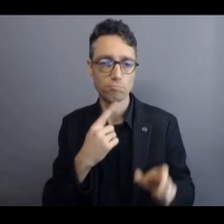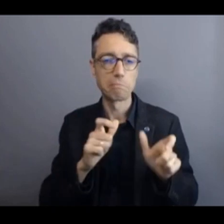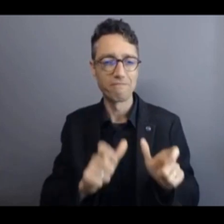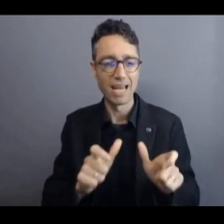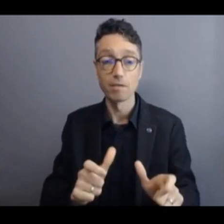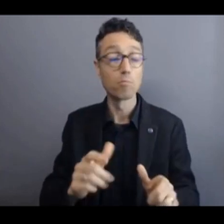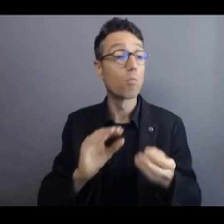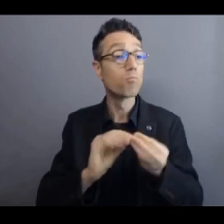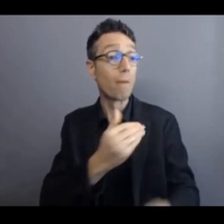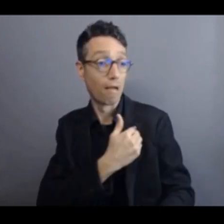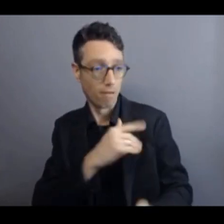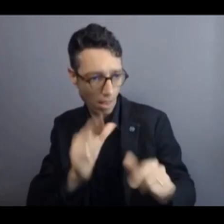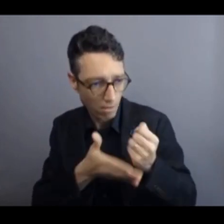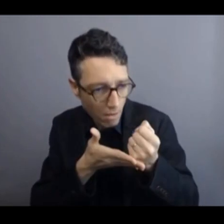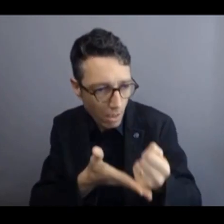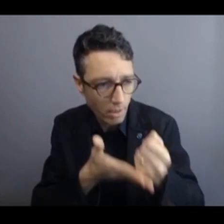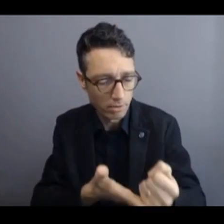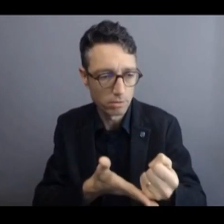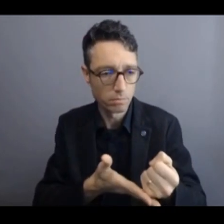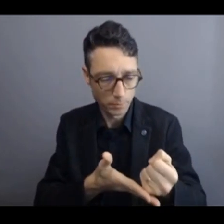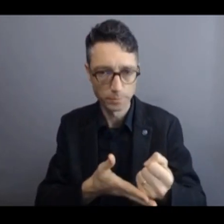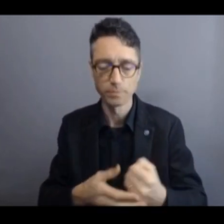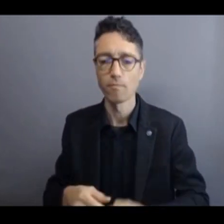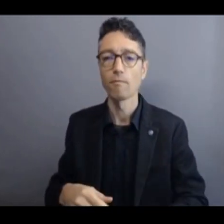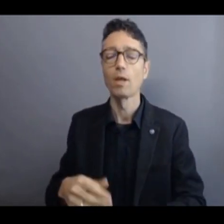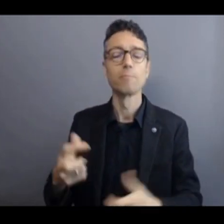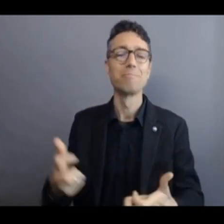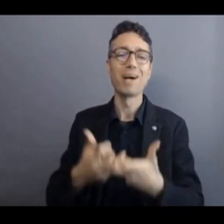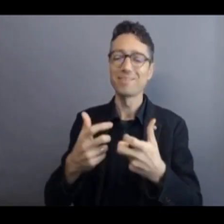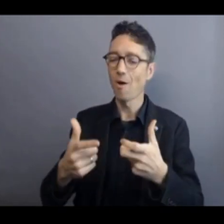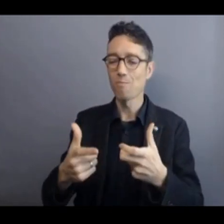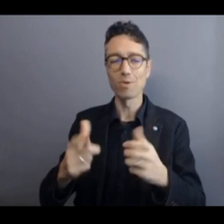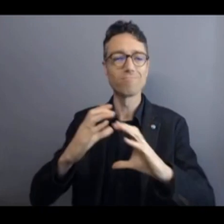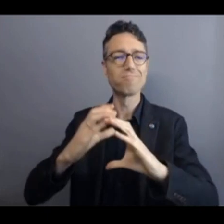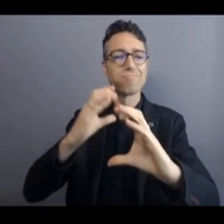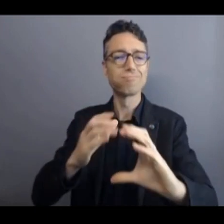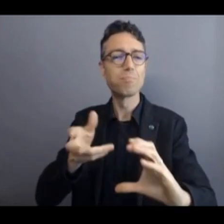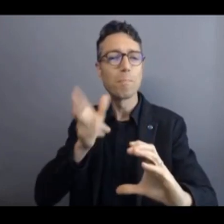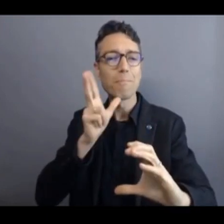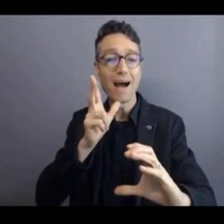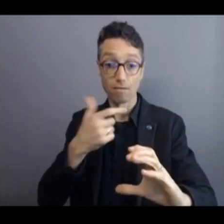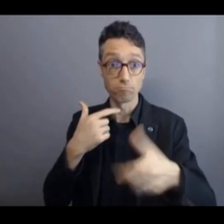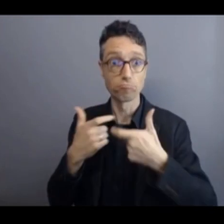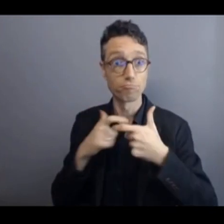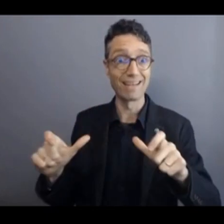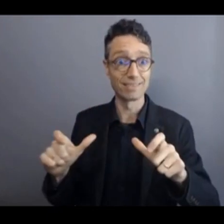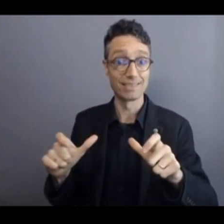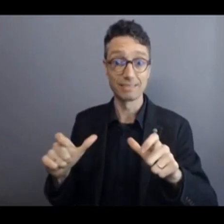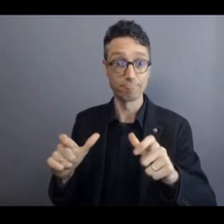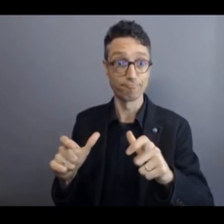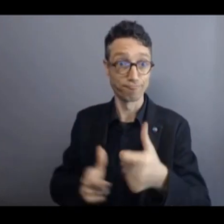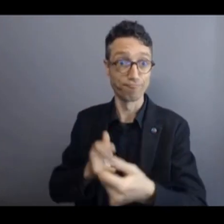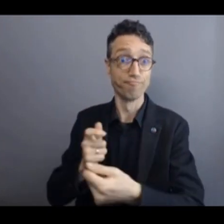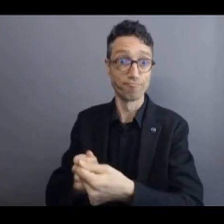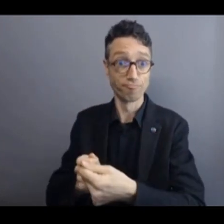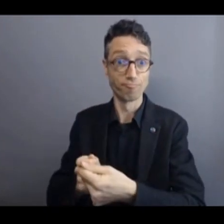aider. On a des voitures bar, par exemple, accessibles. On propose systématiquement